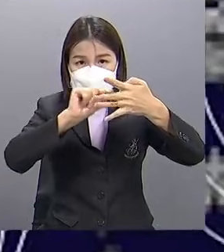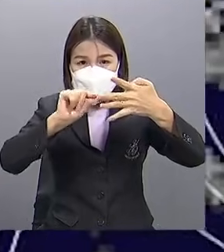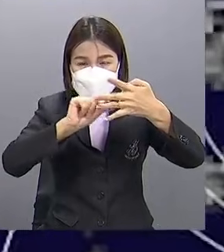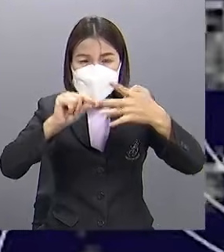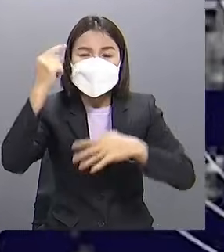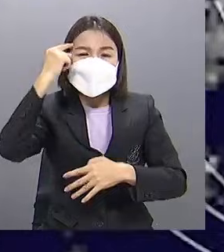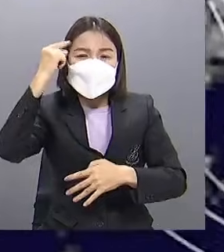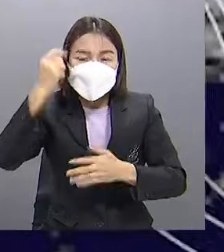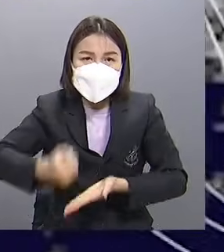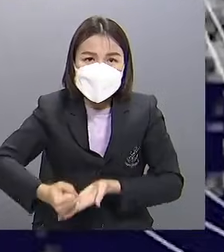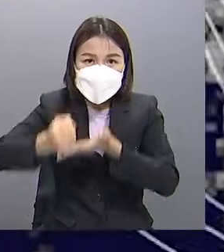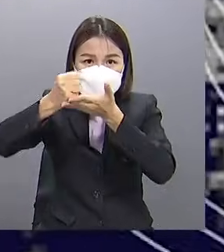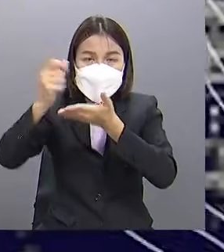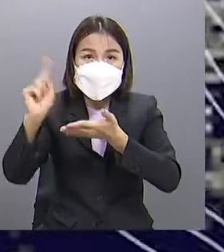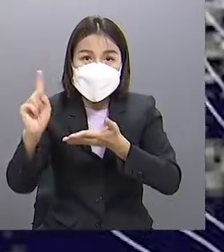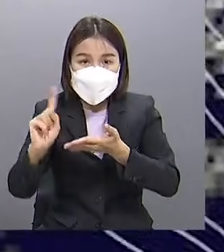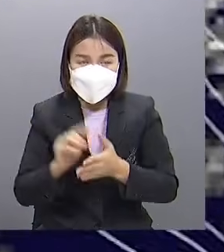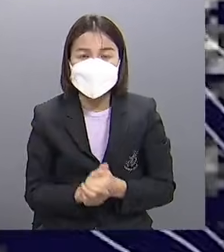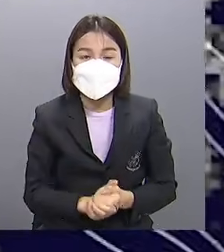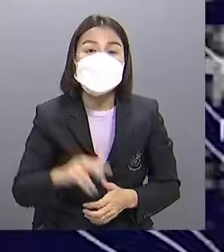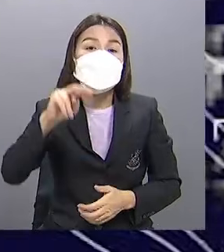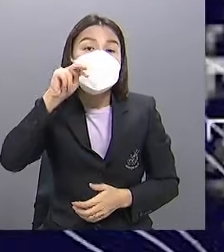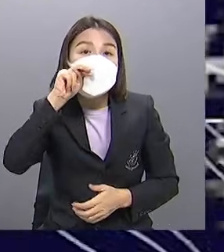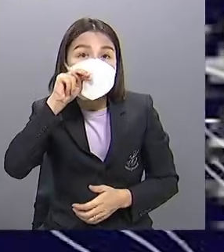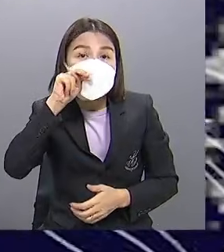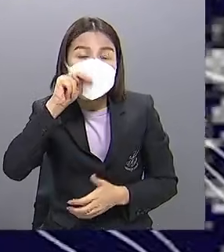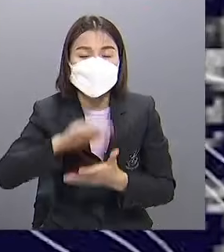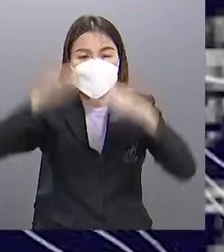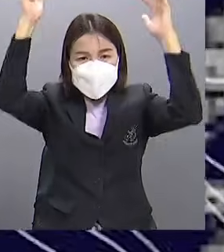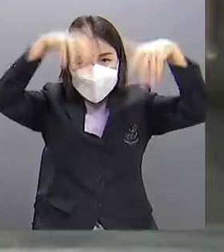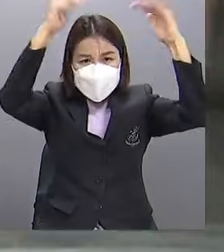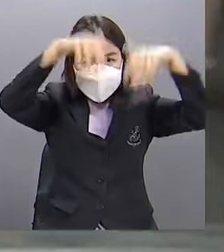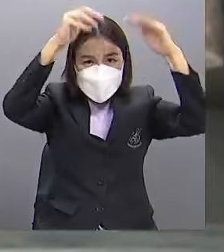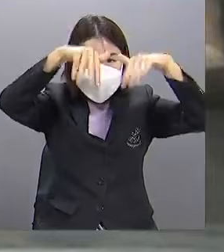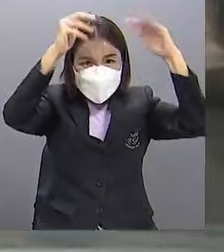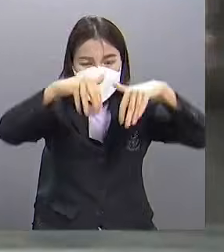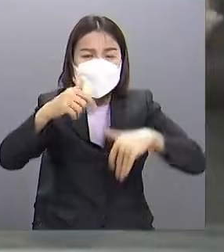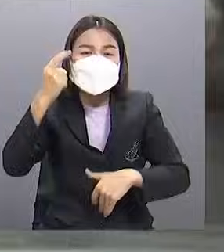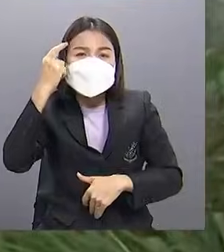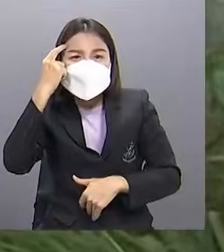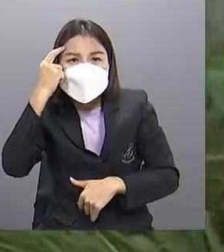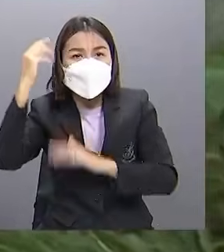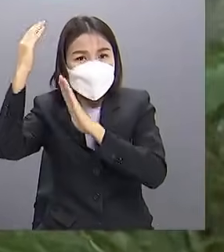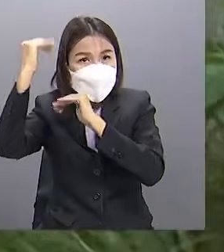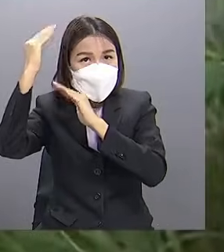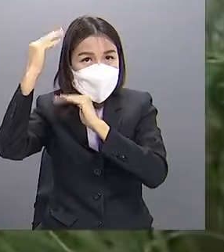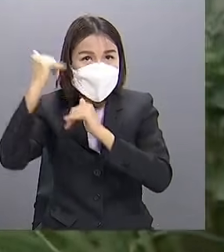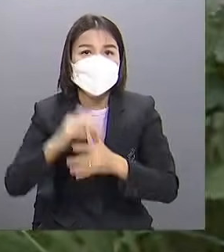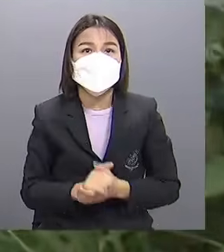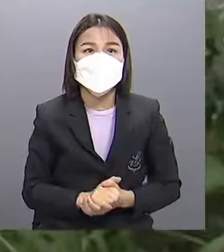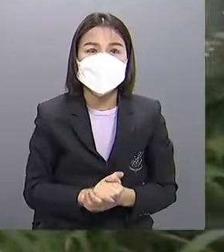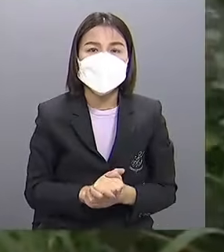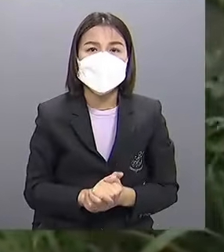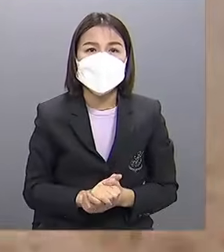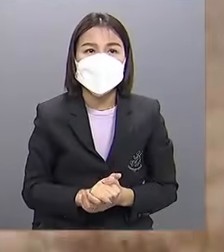นะครับให้น้ำฝนลงเขื่อนได้มากขึ้นหรือไม่นะครับอันนี้ก็คงต้อง ต้องอยู่ต่อไปครับ ส